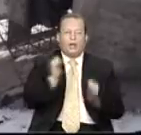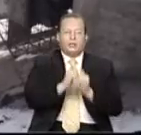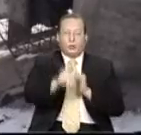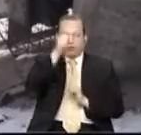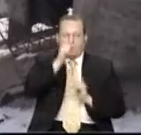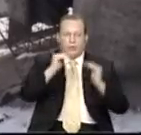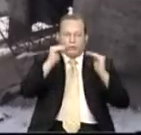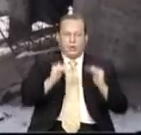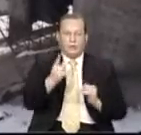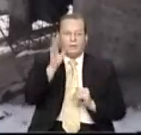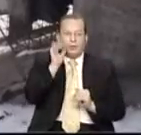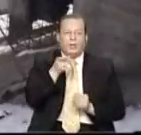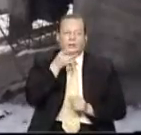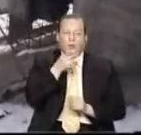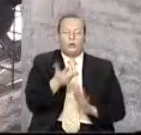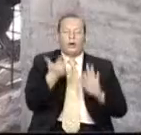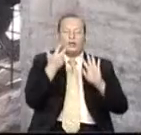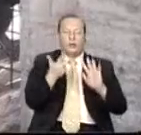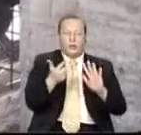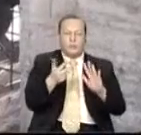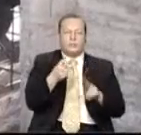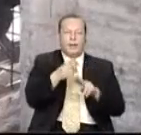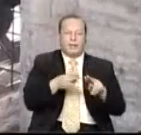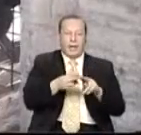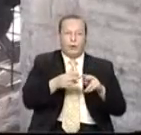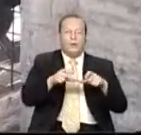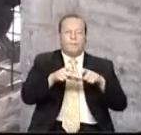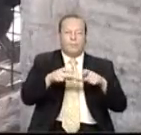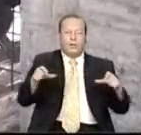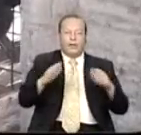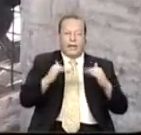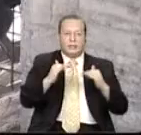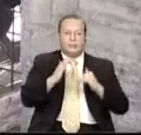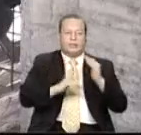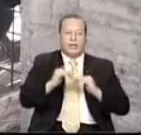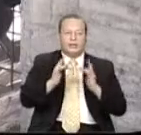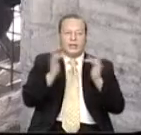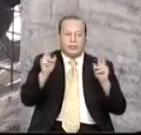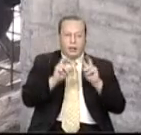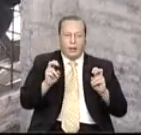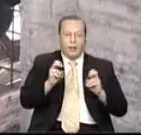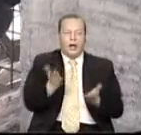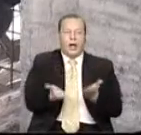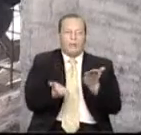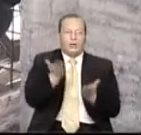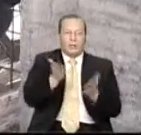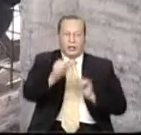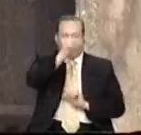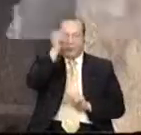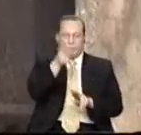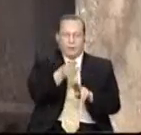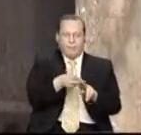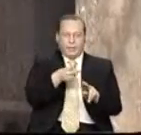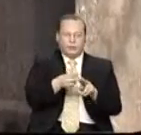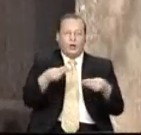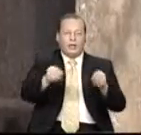pradžioje įsmuko vienu metu trūkus 8 metalo lankstams. Tiltą tyrę specialistai nustatė, kad tilto amortizatoriais vadinami